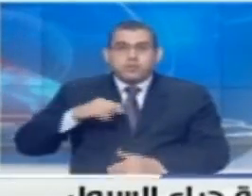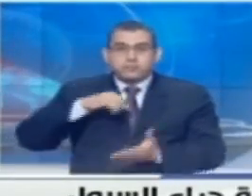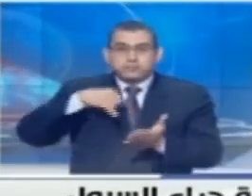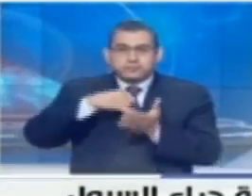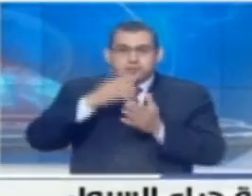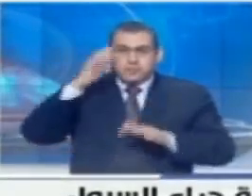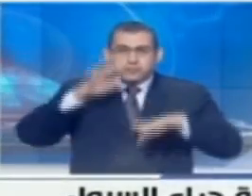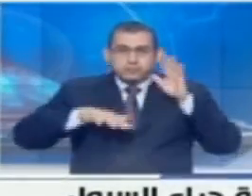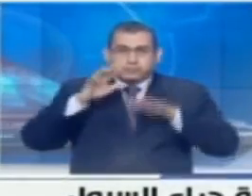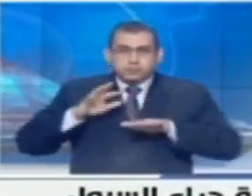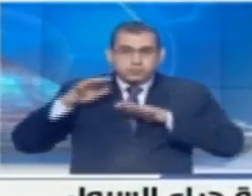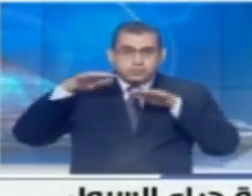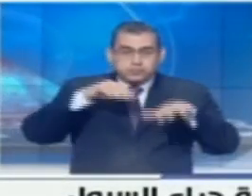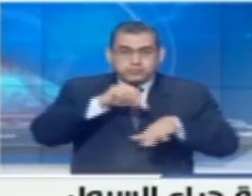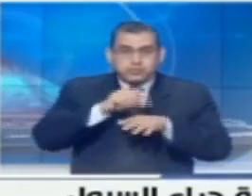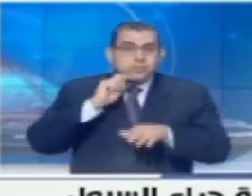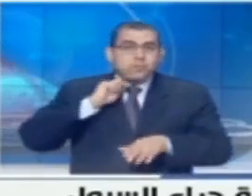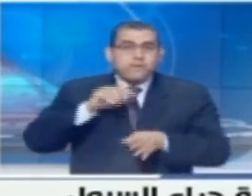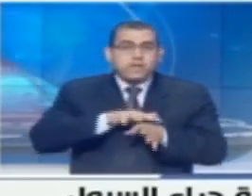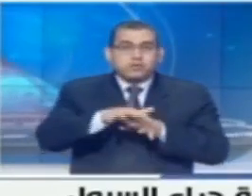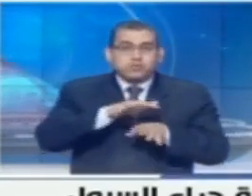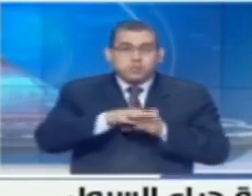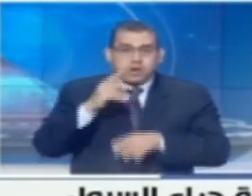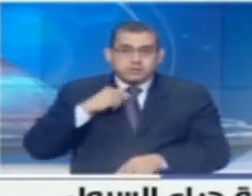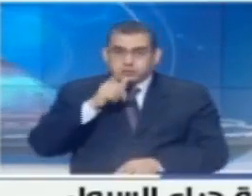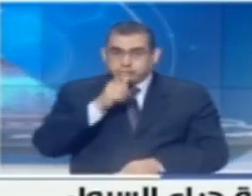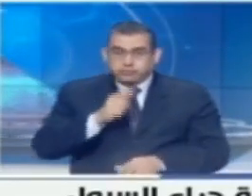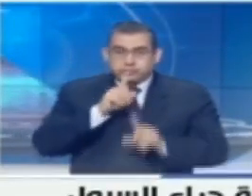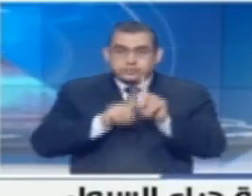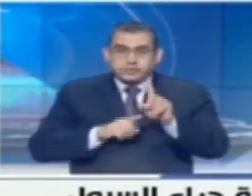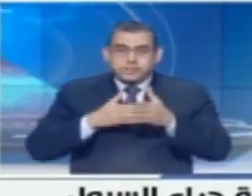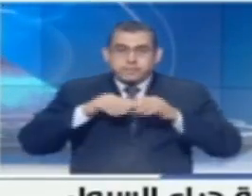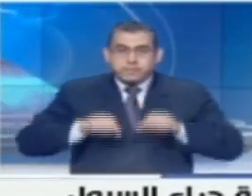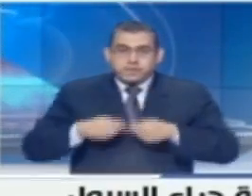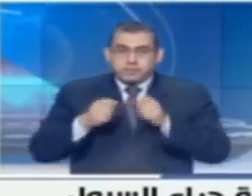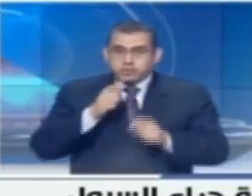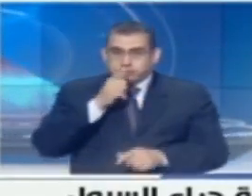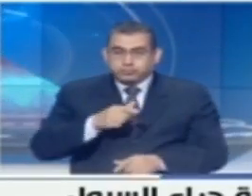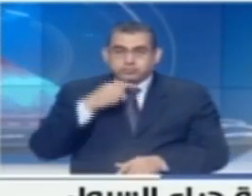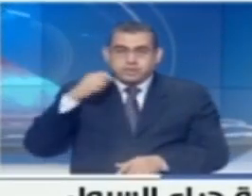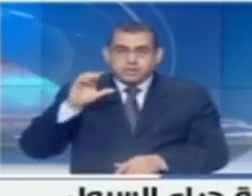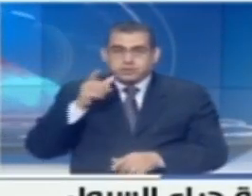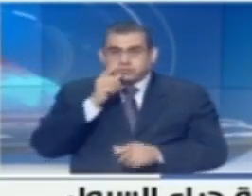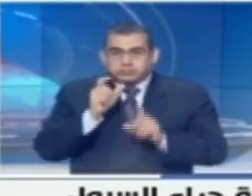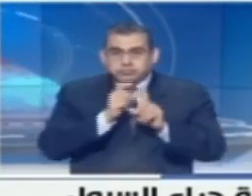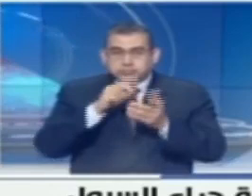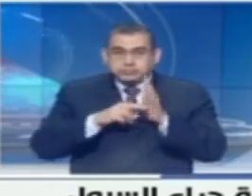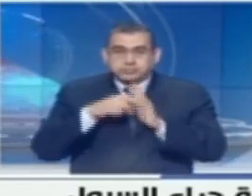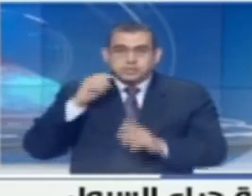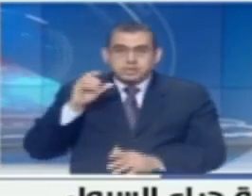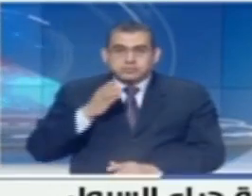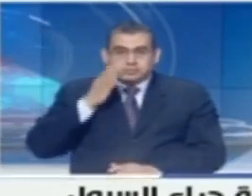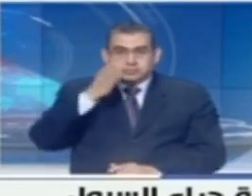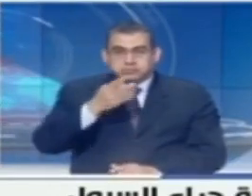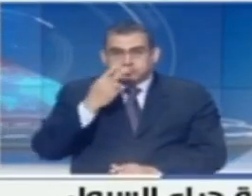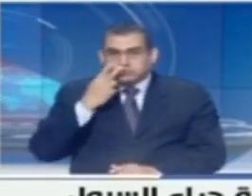المناطق المتضررة من جراء السيول في محافظة أسوان، صرح بذلك السفير بسام راضي المتحدث باسم رئاسة الجمهورية، حيث يتابع